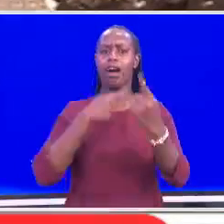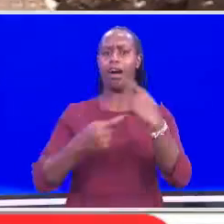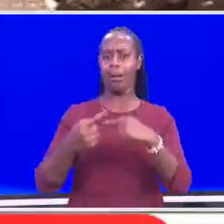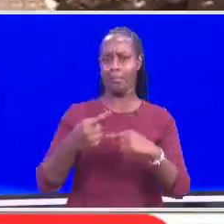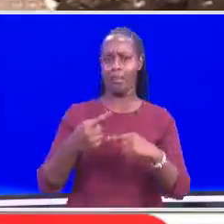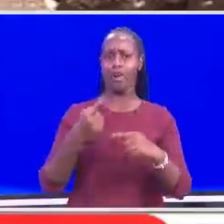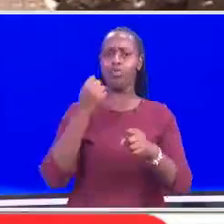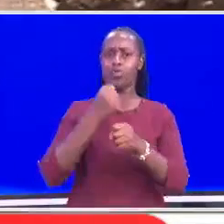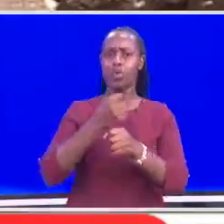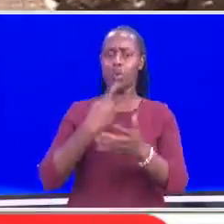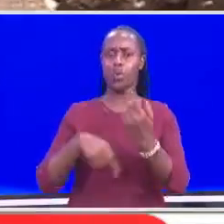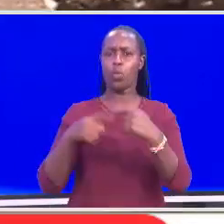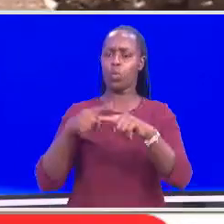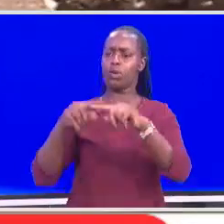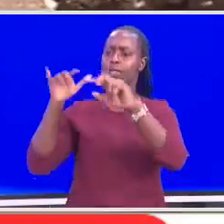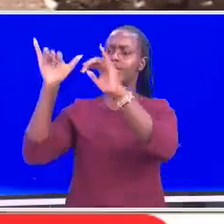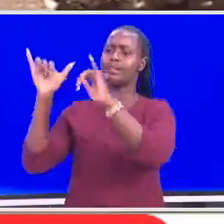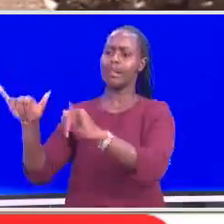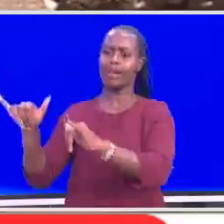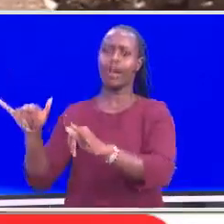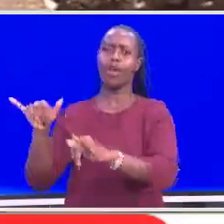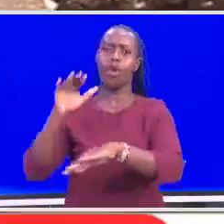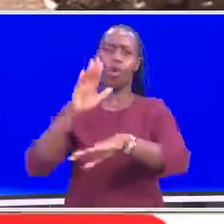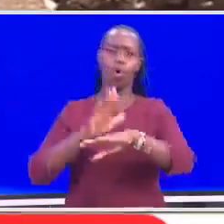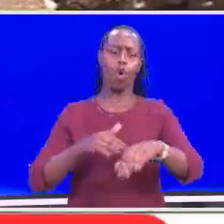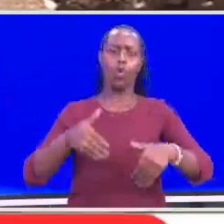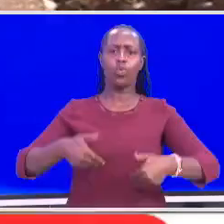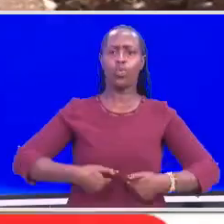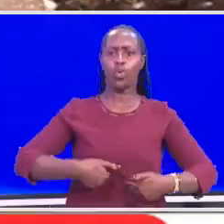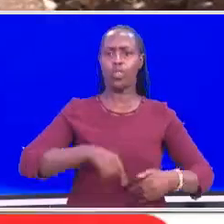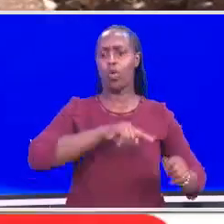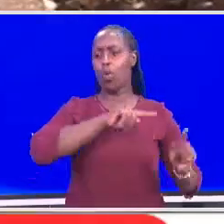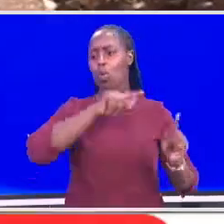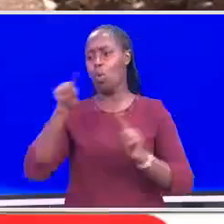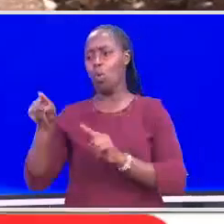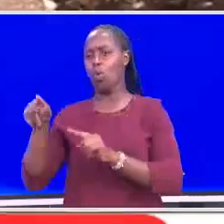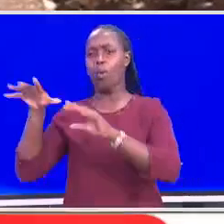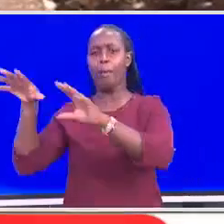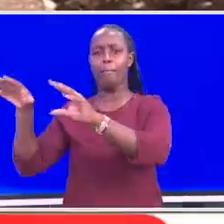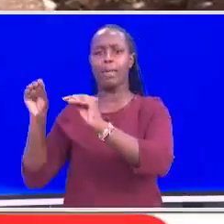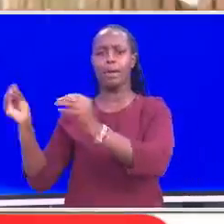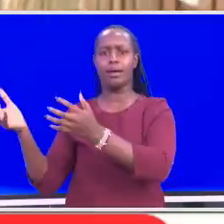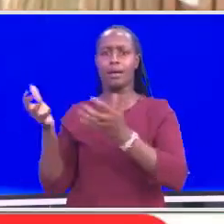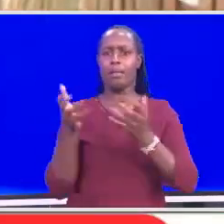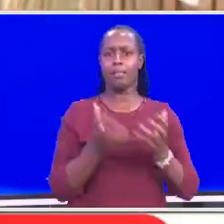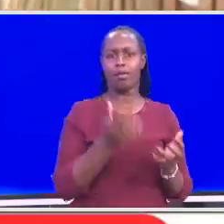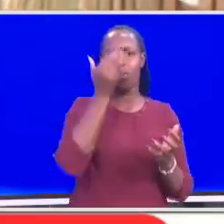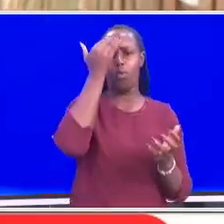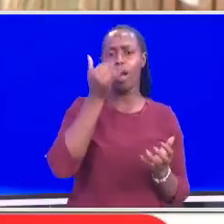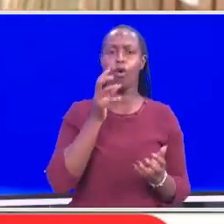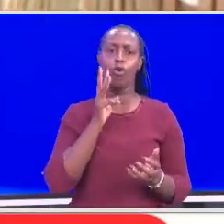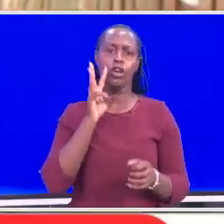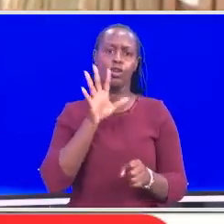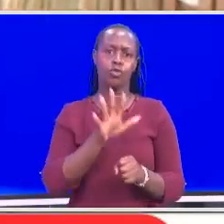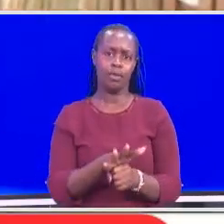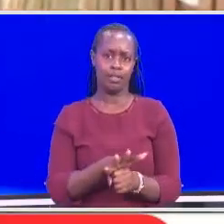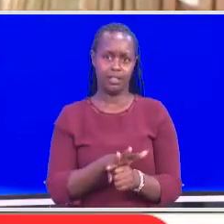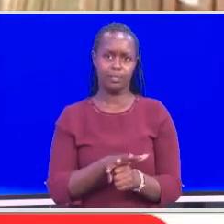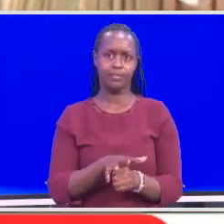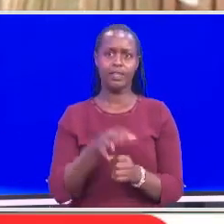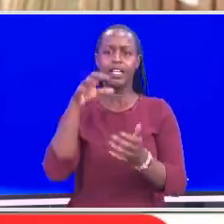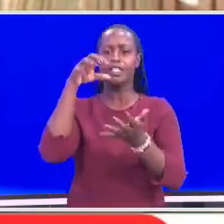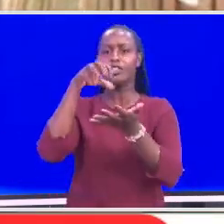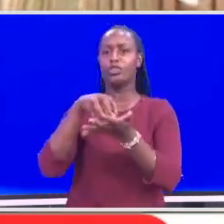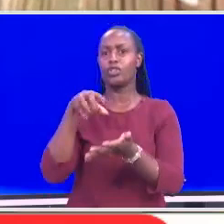tubebe misigo na tukae ufijana watuletee misigo mpaka kwa duka kwa sababu ya hii maji. Hii ni hoteli ambayo